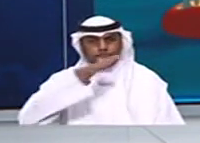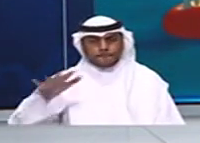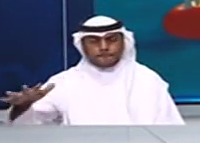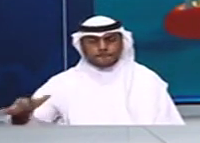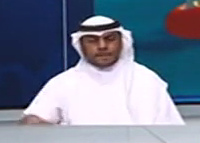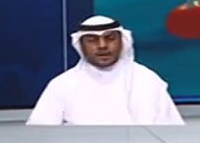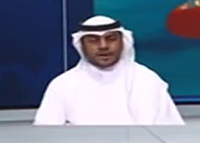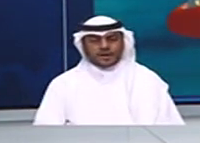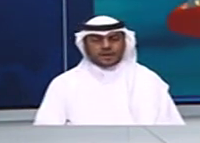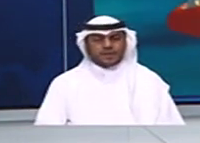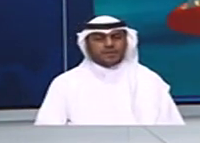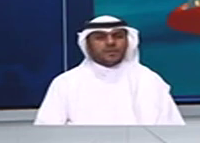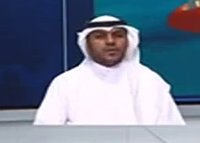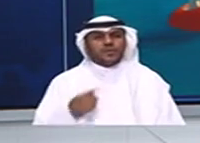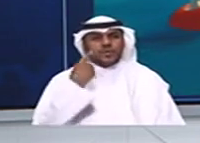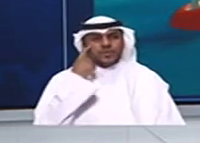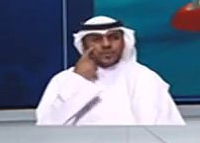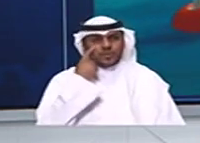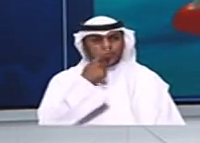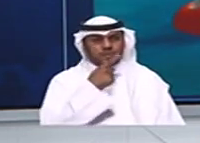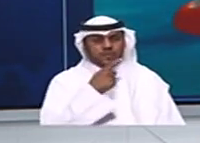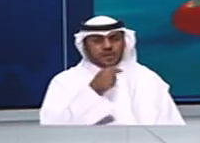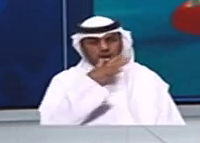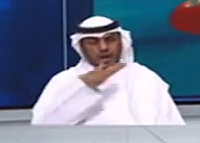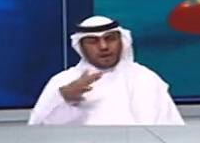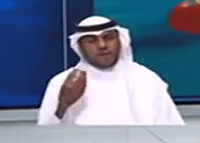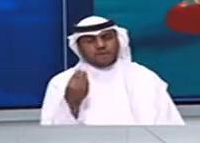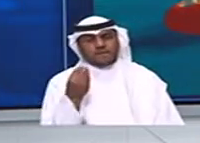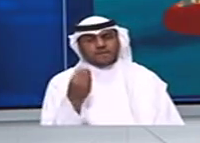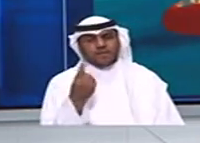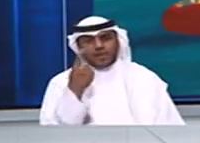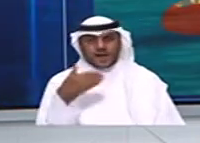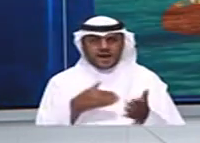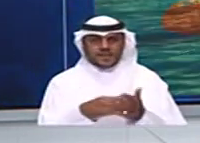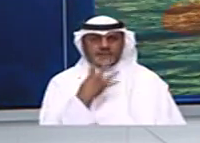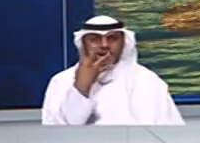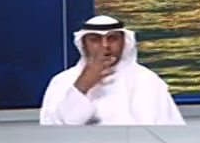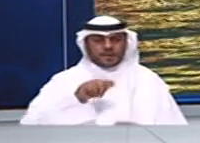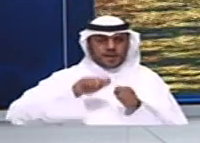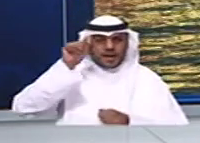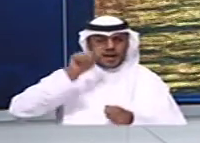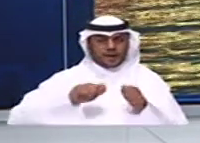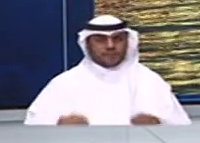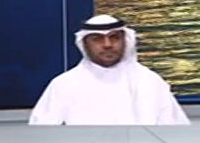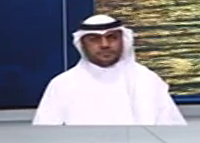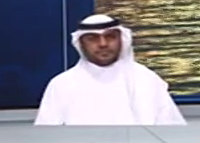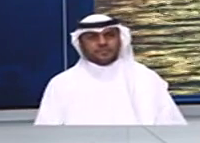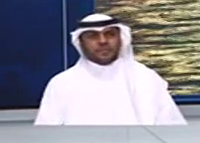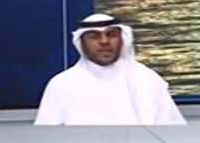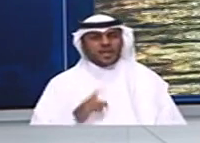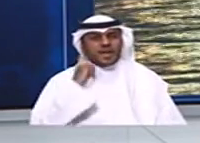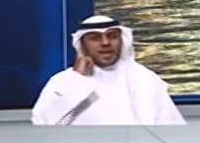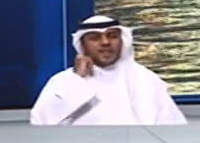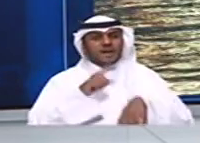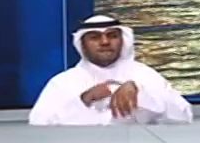خلال 24 ساعة القادمة خفيف إلى معتدل الموج وارتفاع الموج من 1 إلى 4 أقدام. المواقيت بإذن الله على حسب التوقيت المحلي